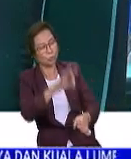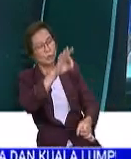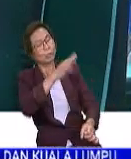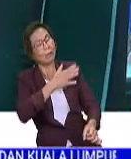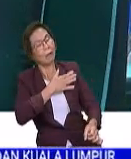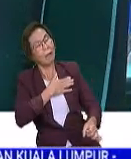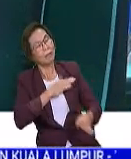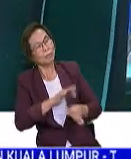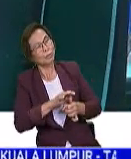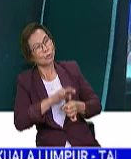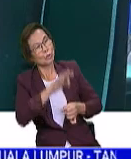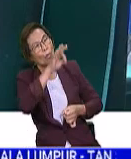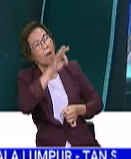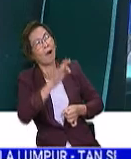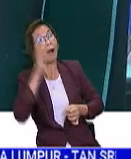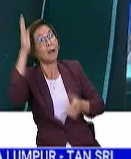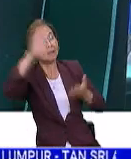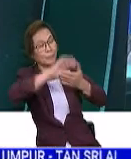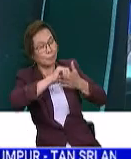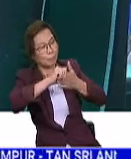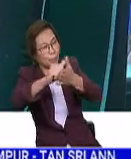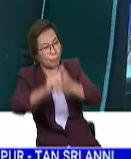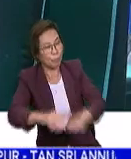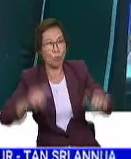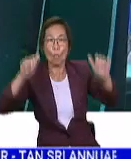mereka akan menjadi pemimpin yangunahir